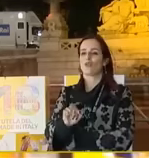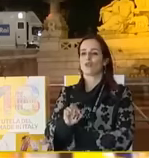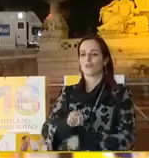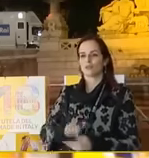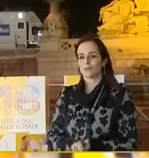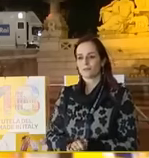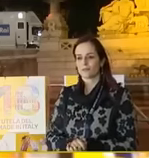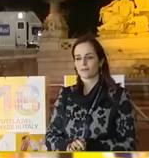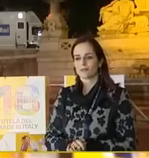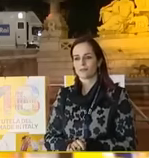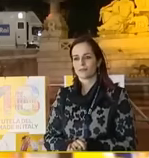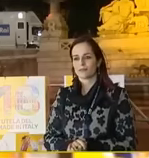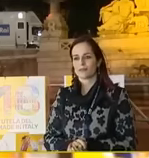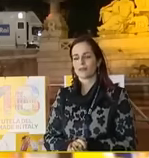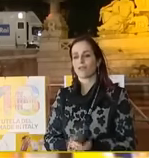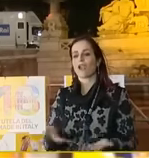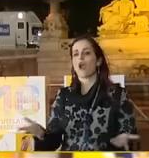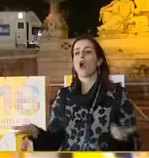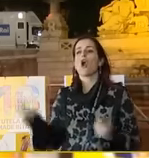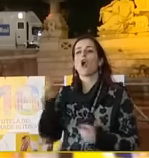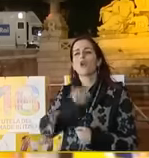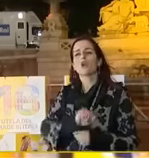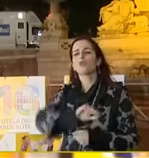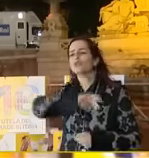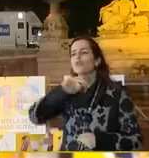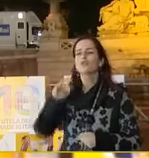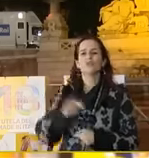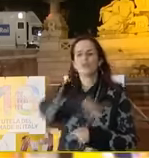contro tutto ciò che ha fatto male all'Italia.